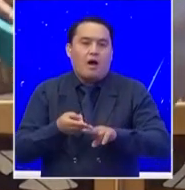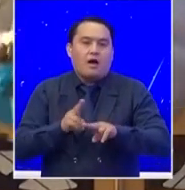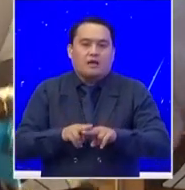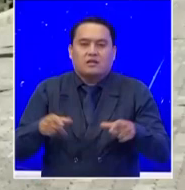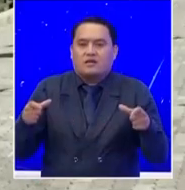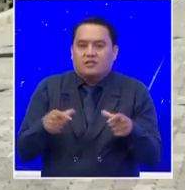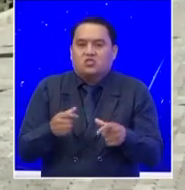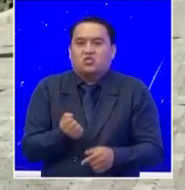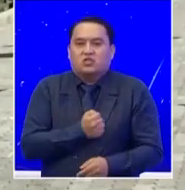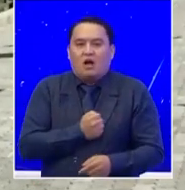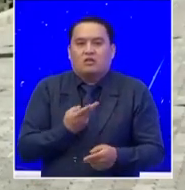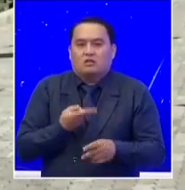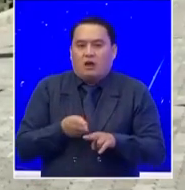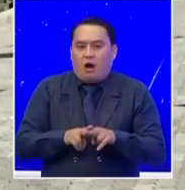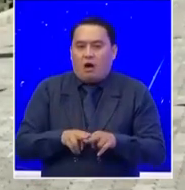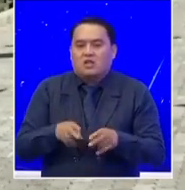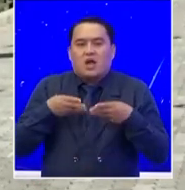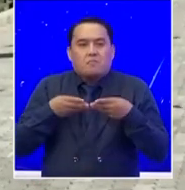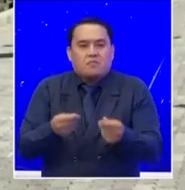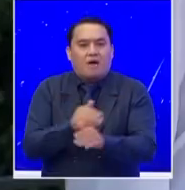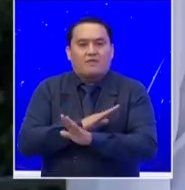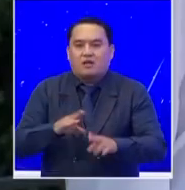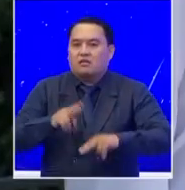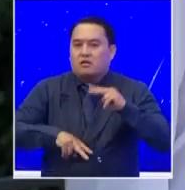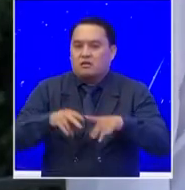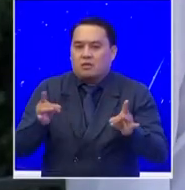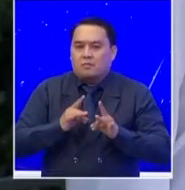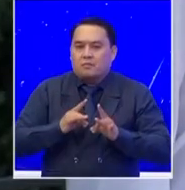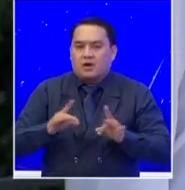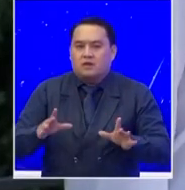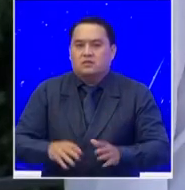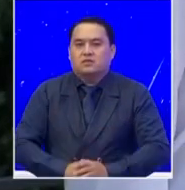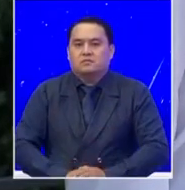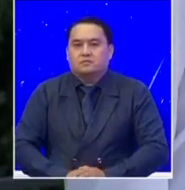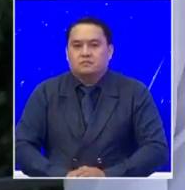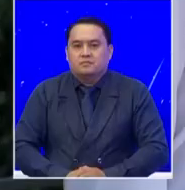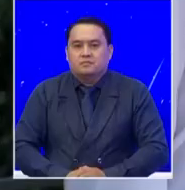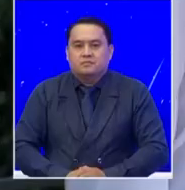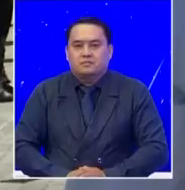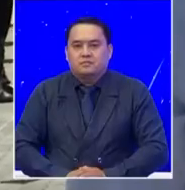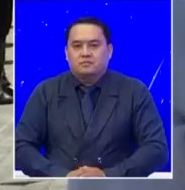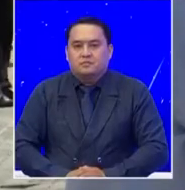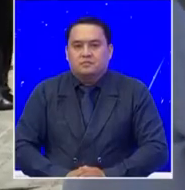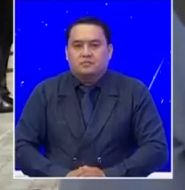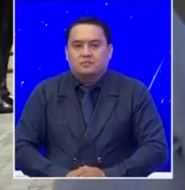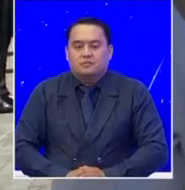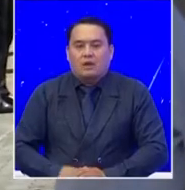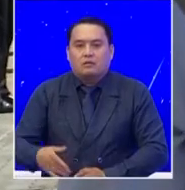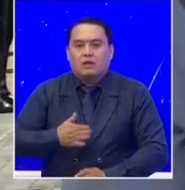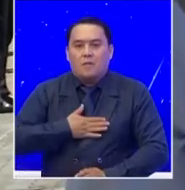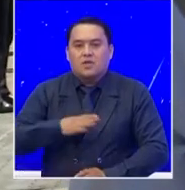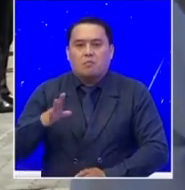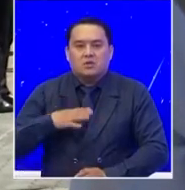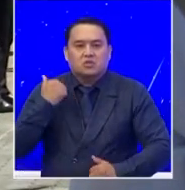пандемии коронавируса, но это ни капельки не повлияло на праздничное настроение выпускников. Для меня было честью и